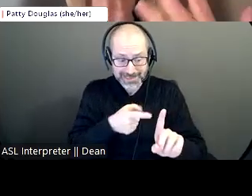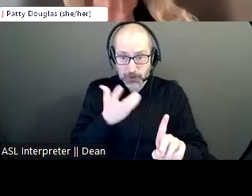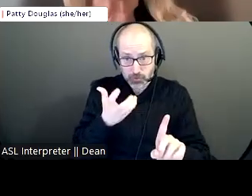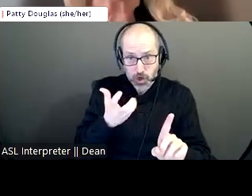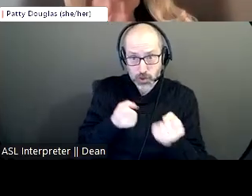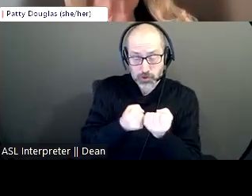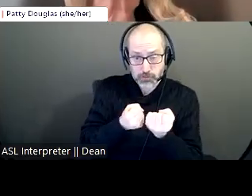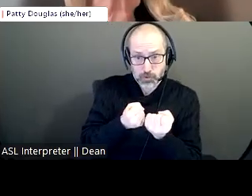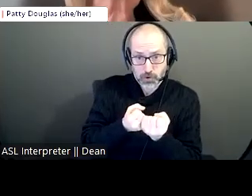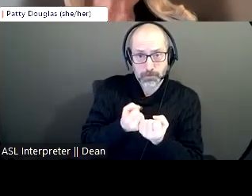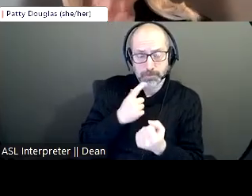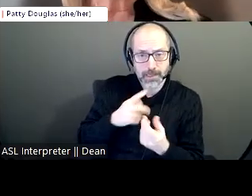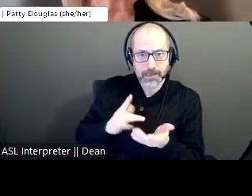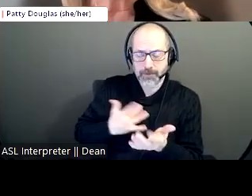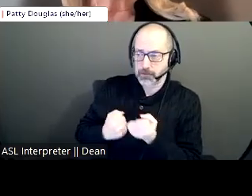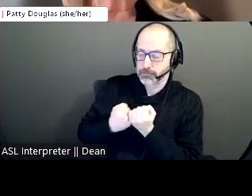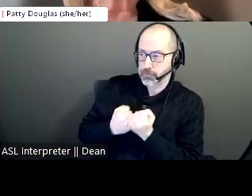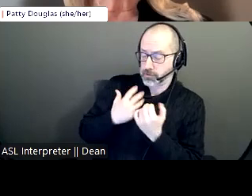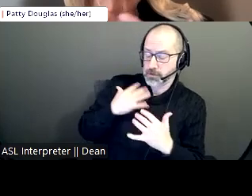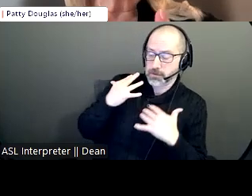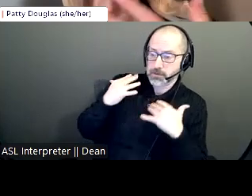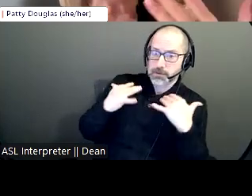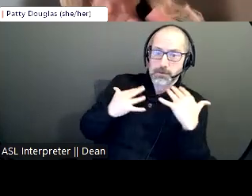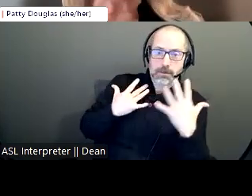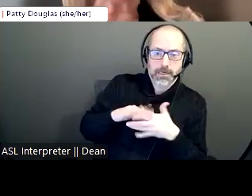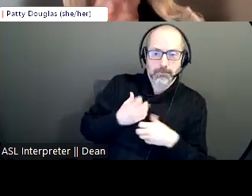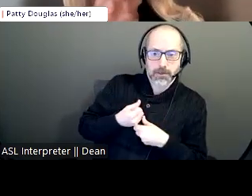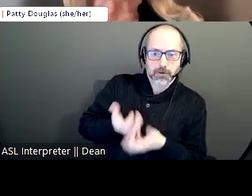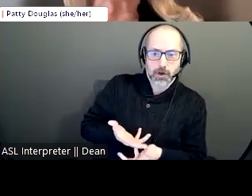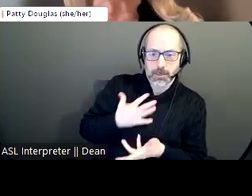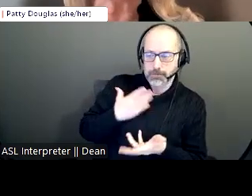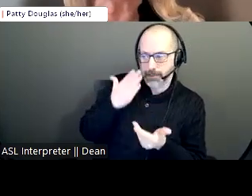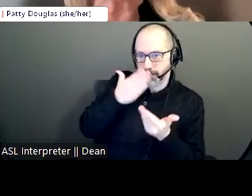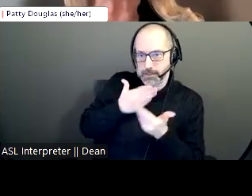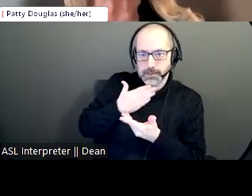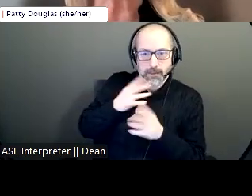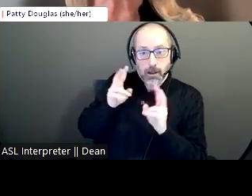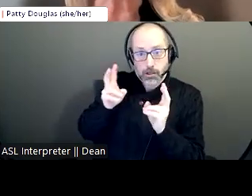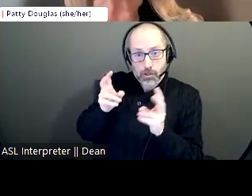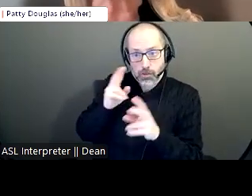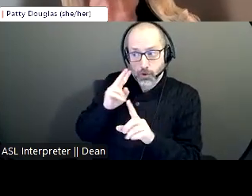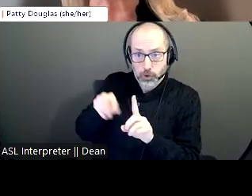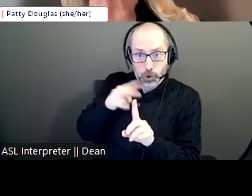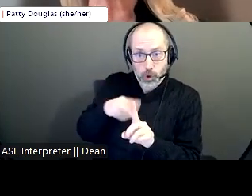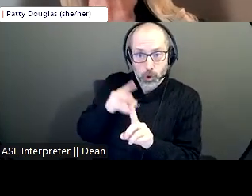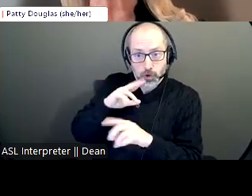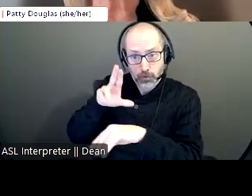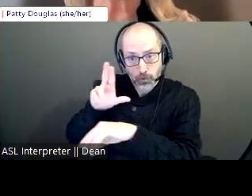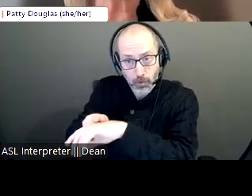une apparence différente. Ça peut être souhaité, mais ça peut être épuisant.